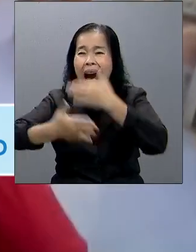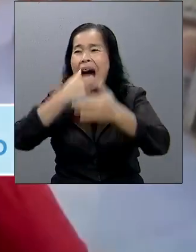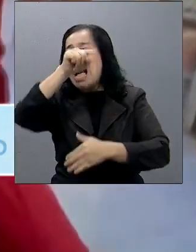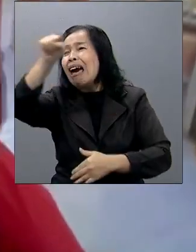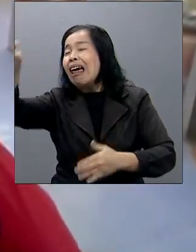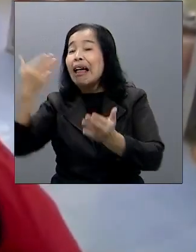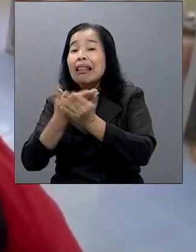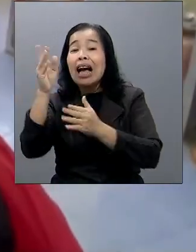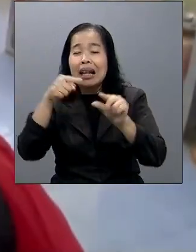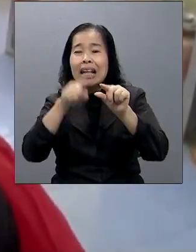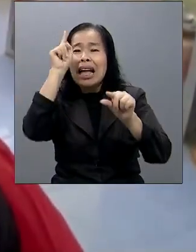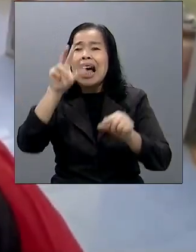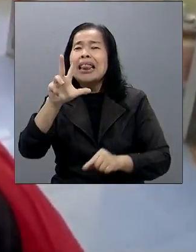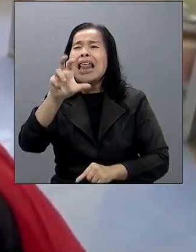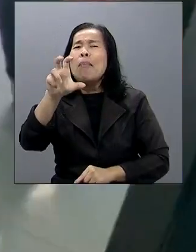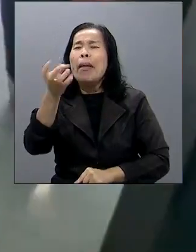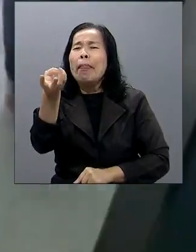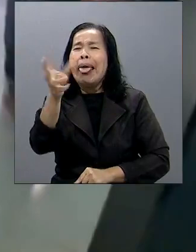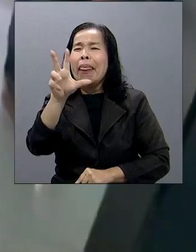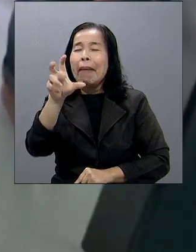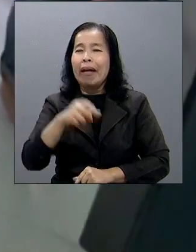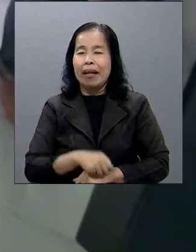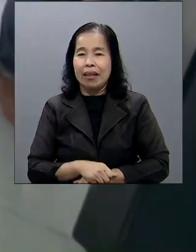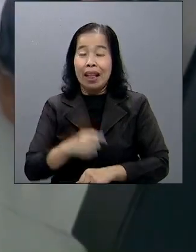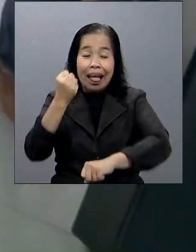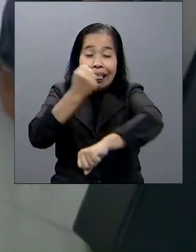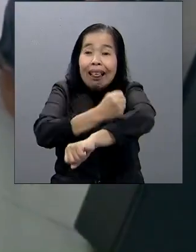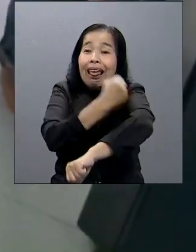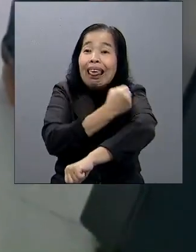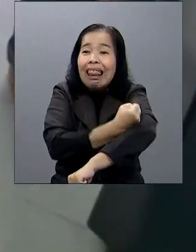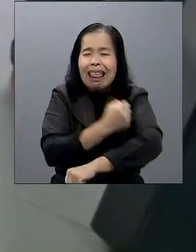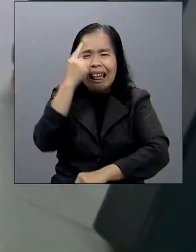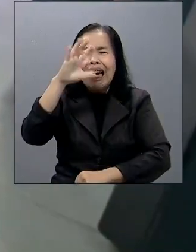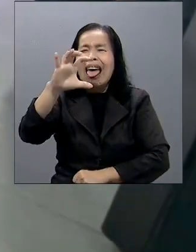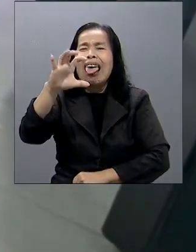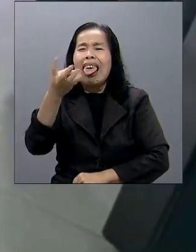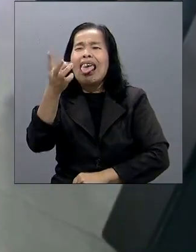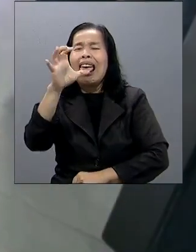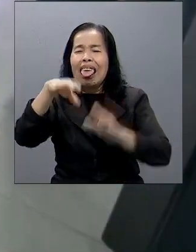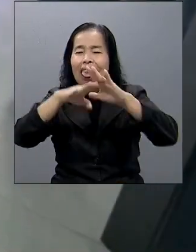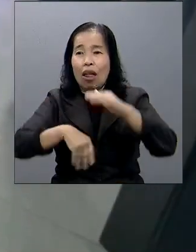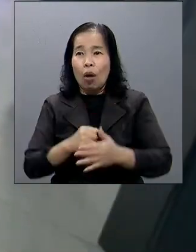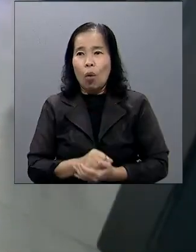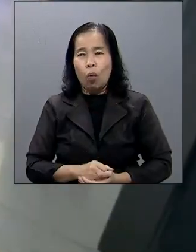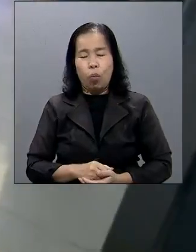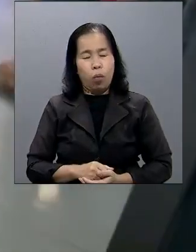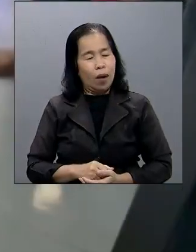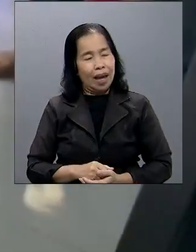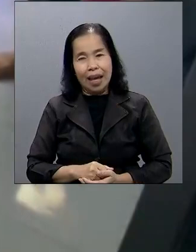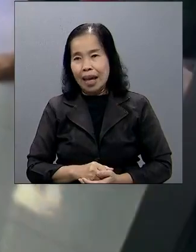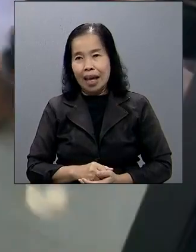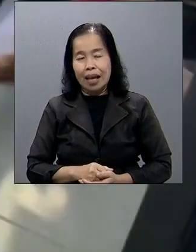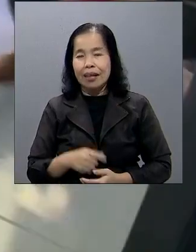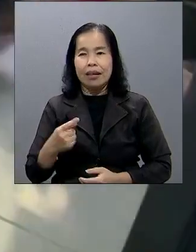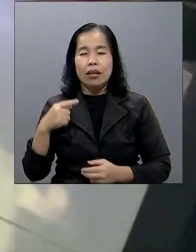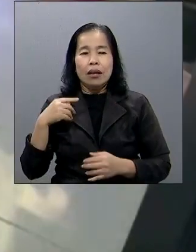ไปซื้อเนี่ยมันอยู่ที่คู่ละ300บาทเองแล้วค่าแรงเนี่ยก็ไม่น่าจะเกิน500บาทด้วยนี่เขาเอาช่างตัวจริงมาซ่อมนะคะ